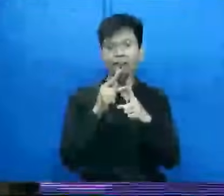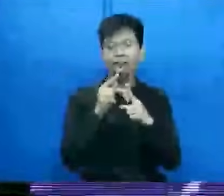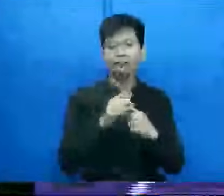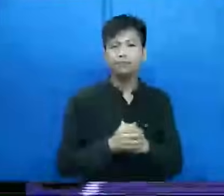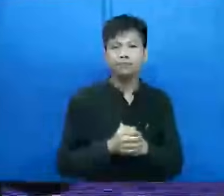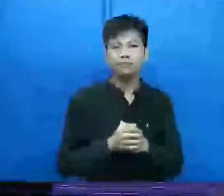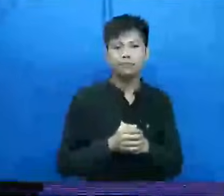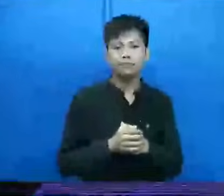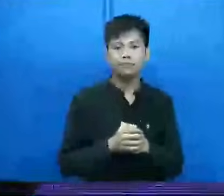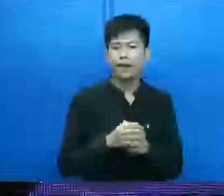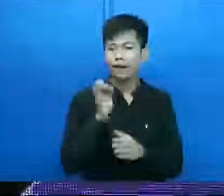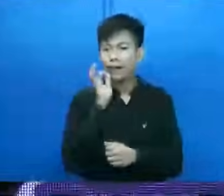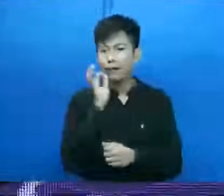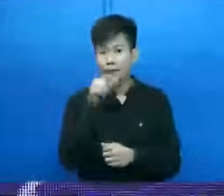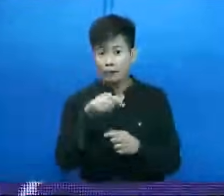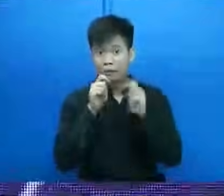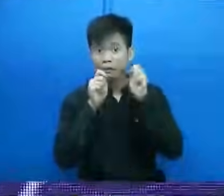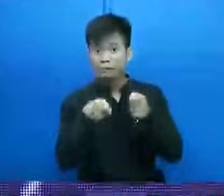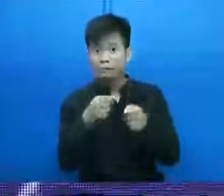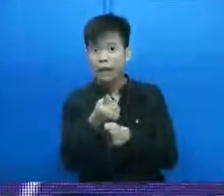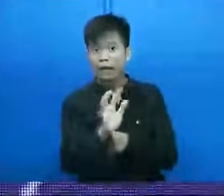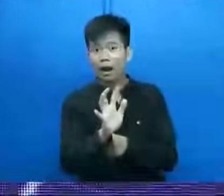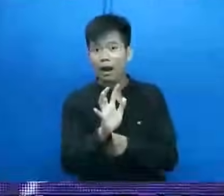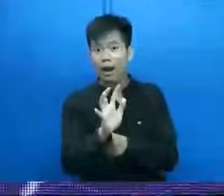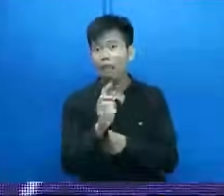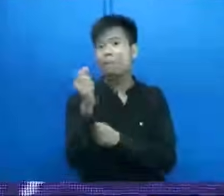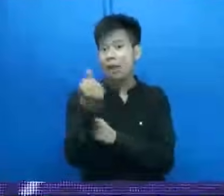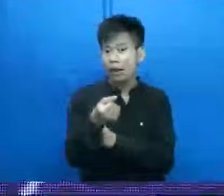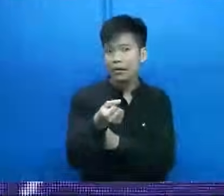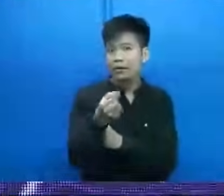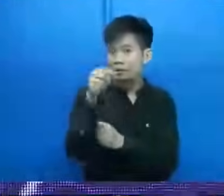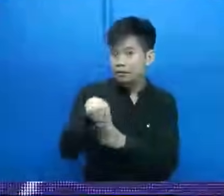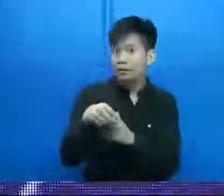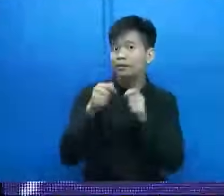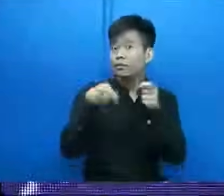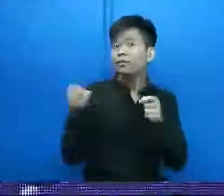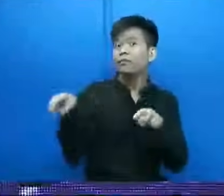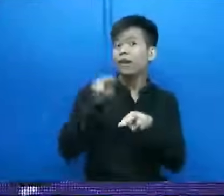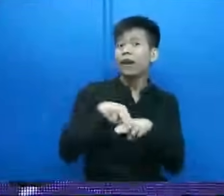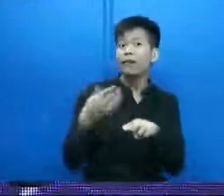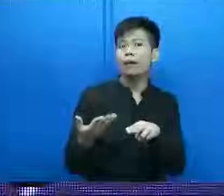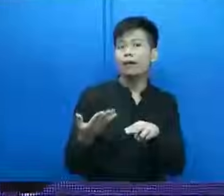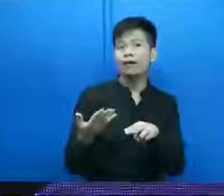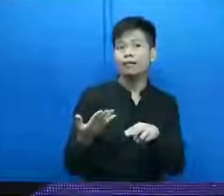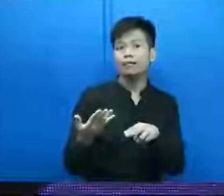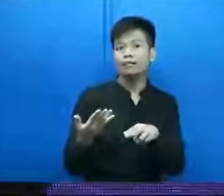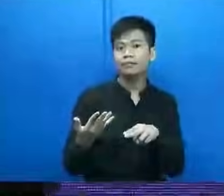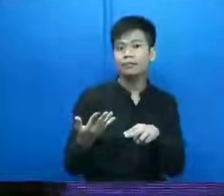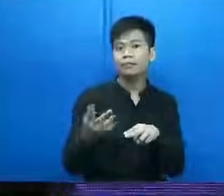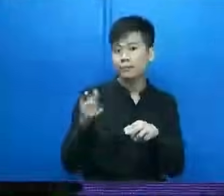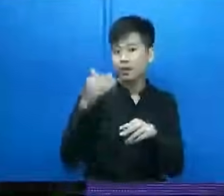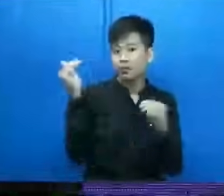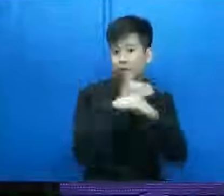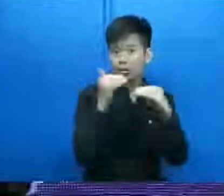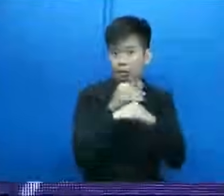ya, kalau kesini daftar bayar enggak? Yang datang kesini naik apa? Ada